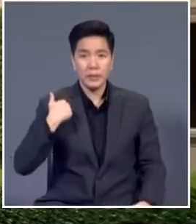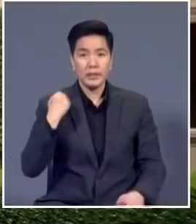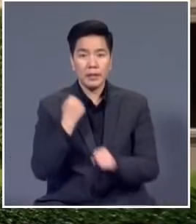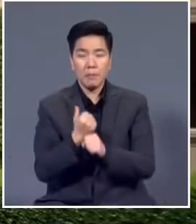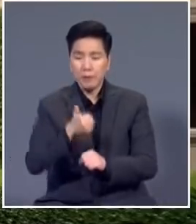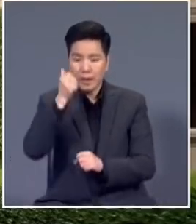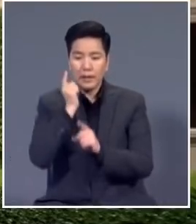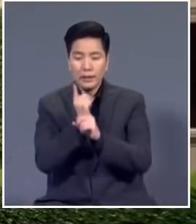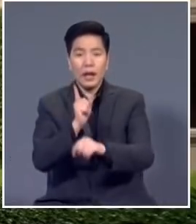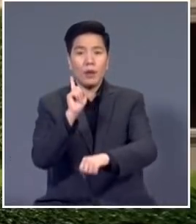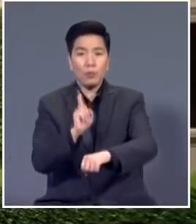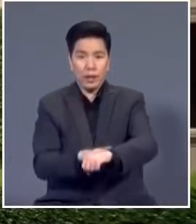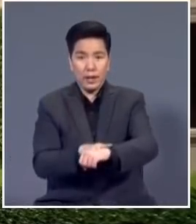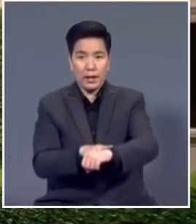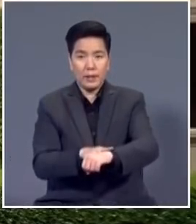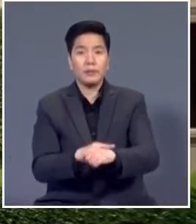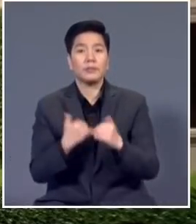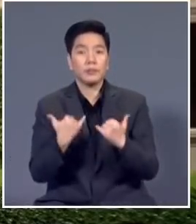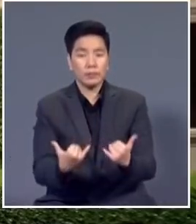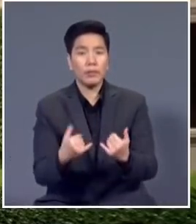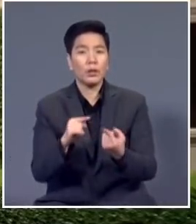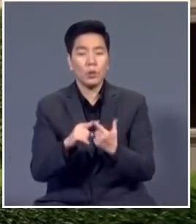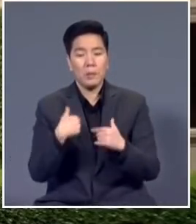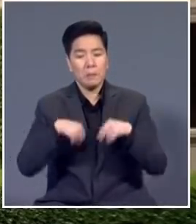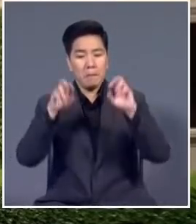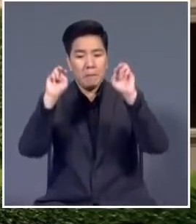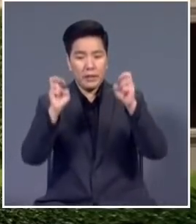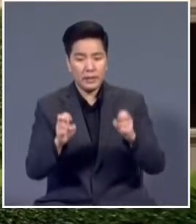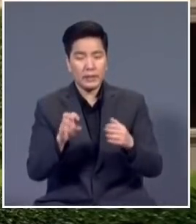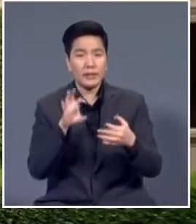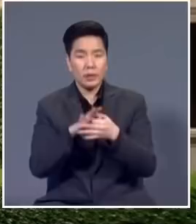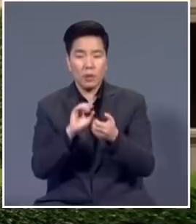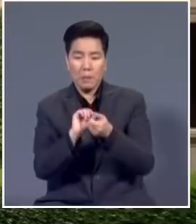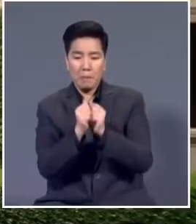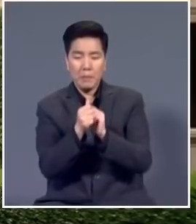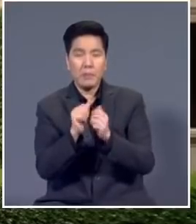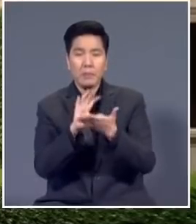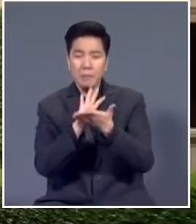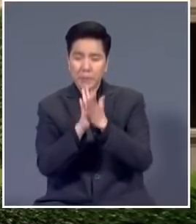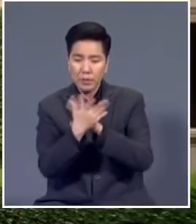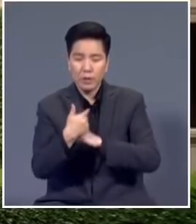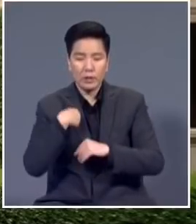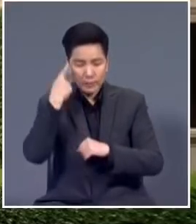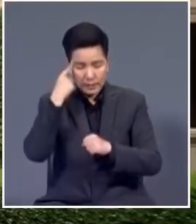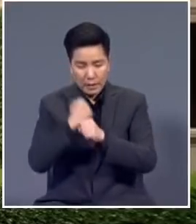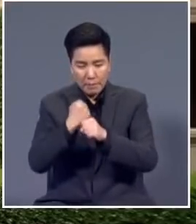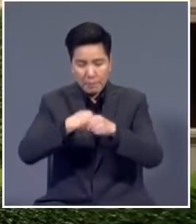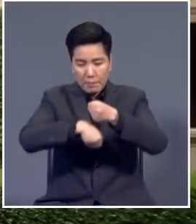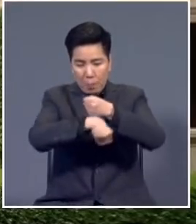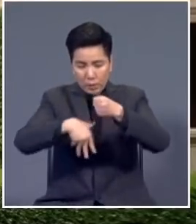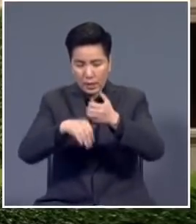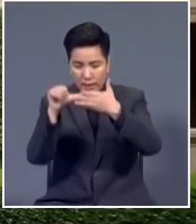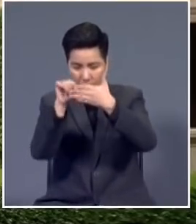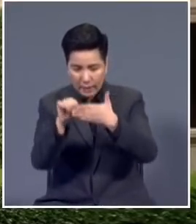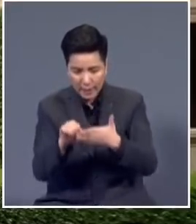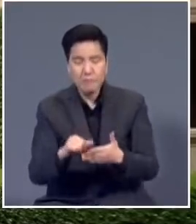ระยะเวลาไว้ด้วยนะครับทั้งนี้ในหลายประเด็นปฏิรูปอาจจะต้องมีการปรับโครงสร้างกระบวนการทำงานของส่วนราชการข้าราช